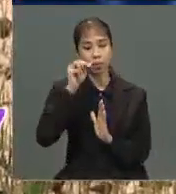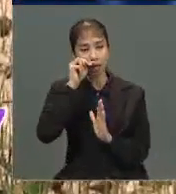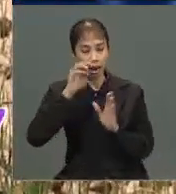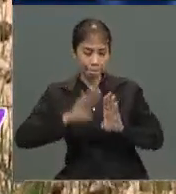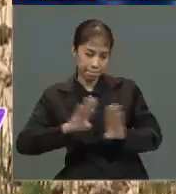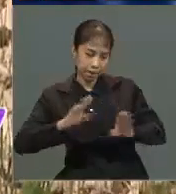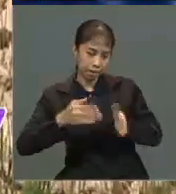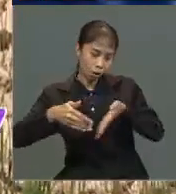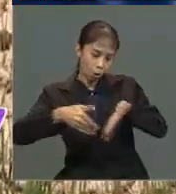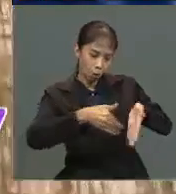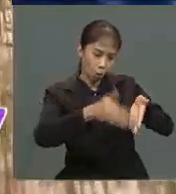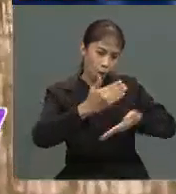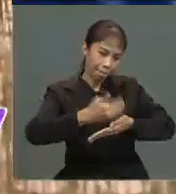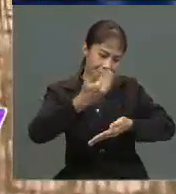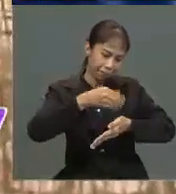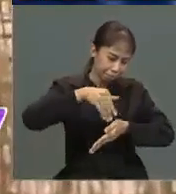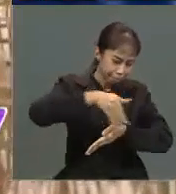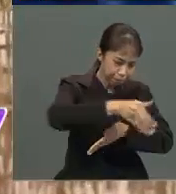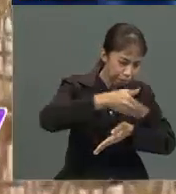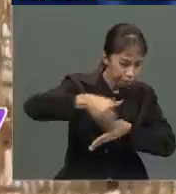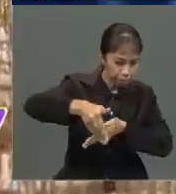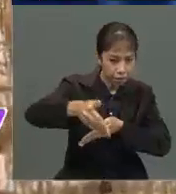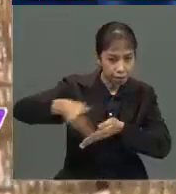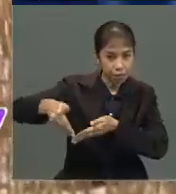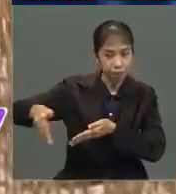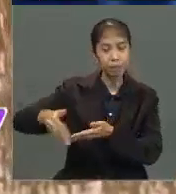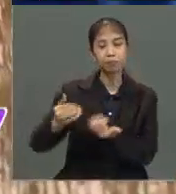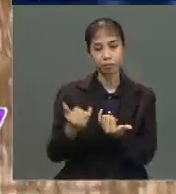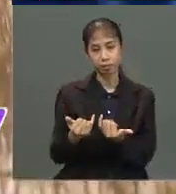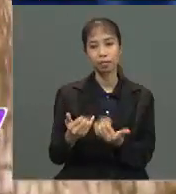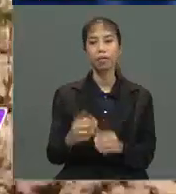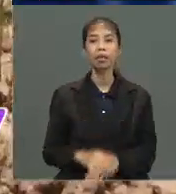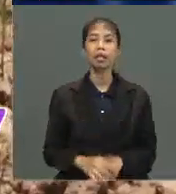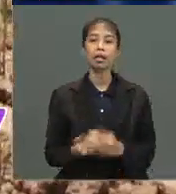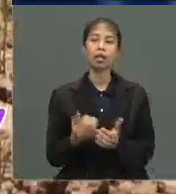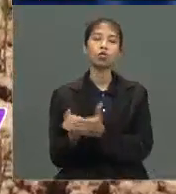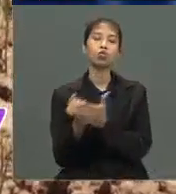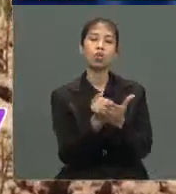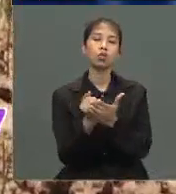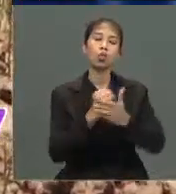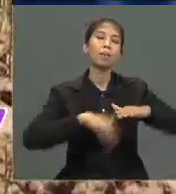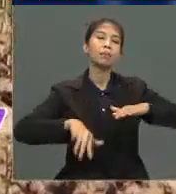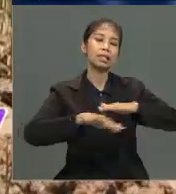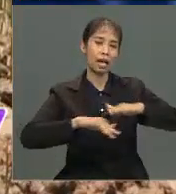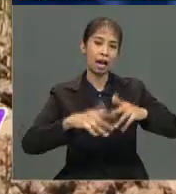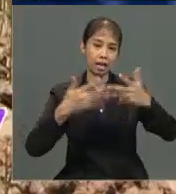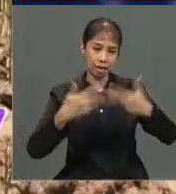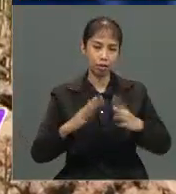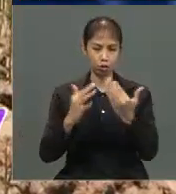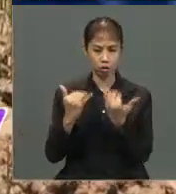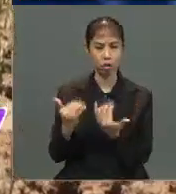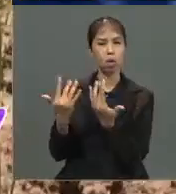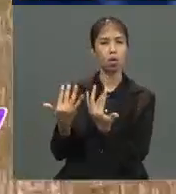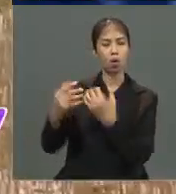ขาได้ทันทีเพื่อเป็นการบรรเทาความเดือดร้อนให้กับชาวบ้านเป็นการเบื้องต้นไปก่อนระหว่างที่ช่วงนี้ก